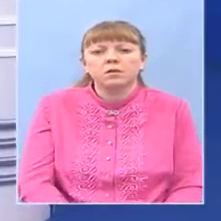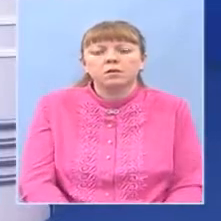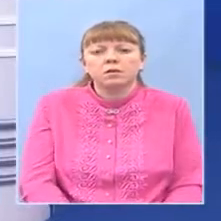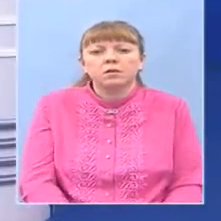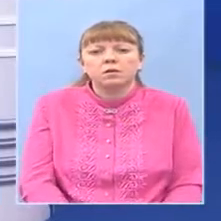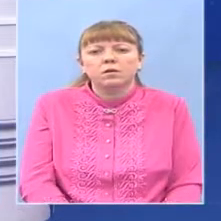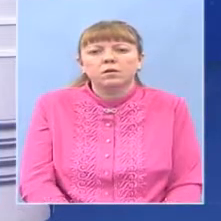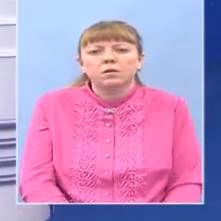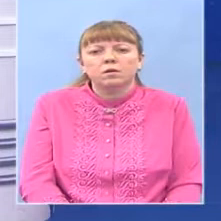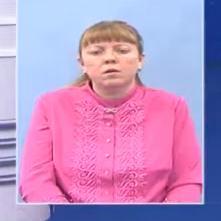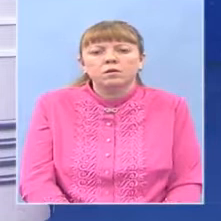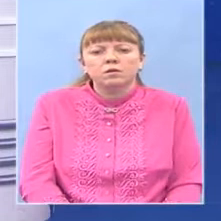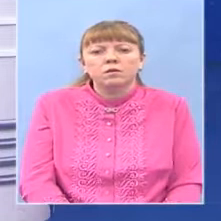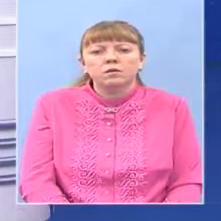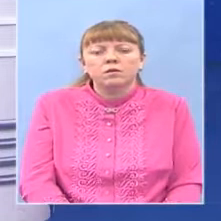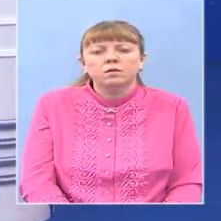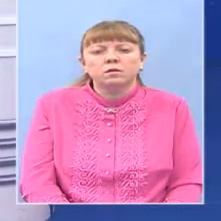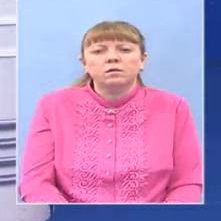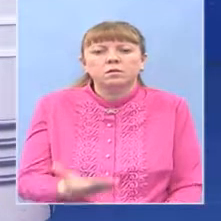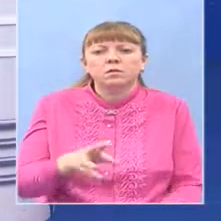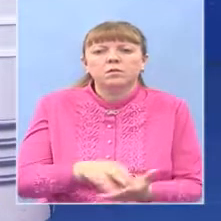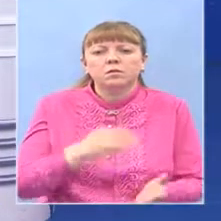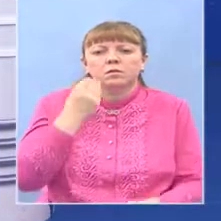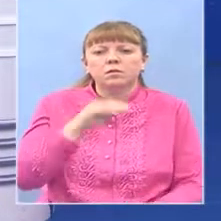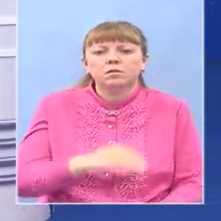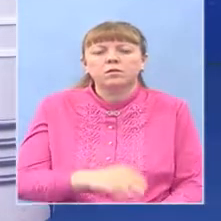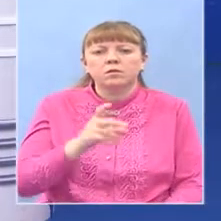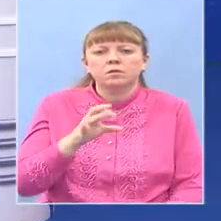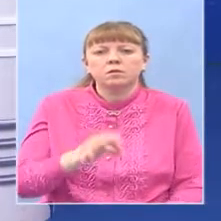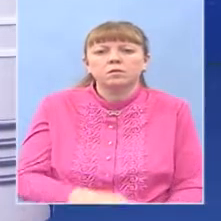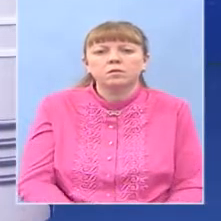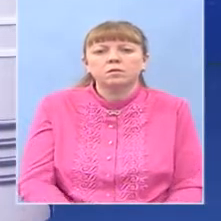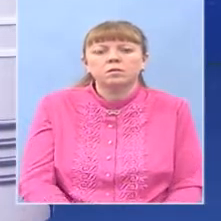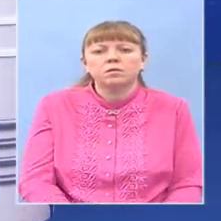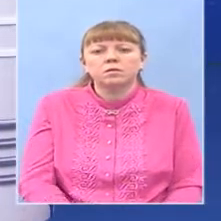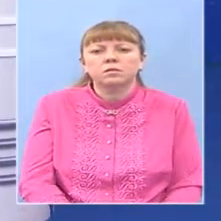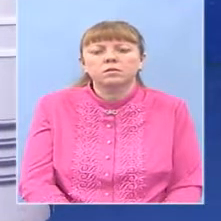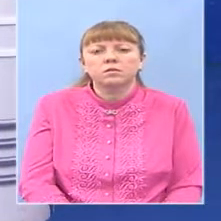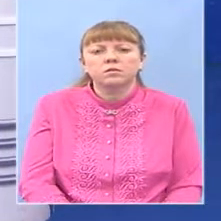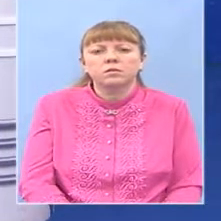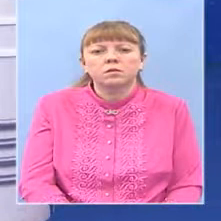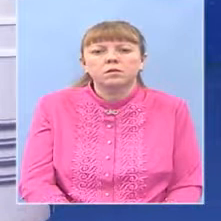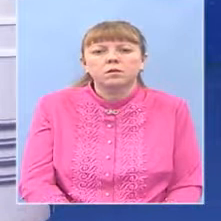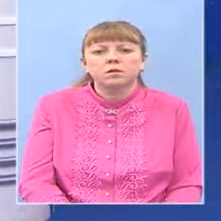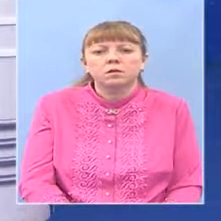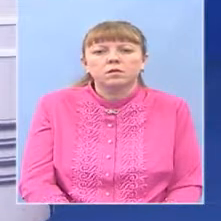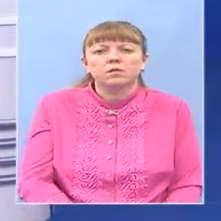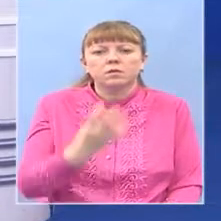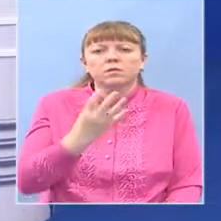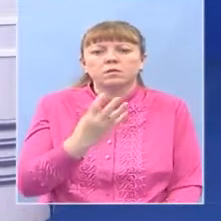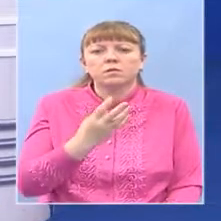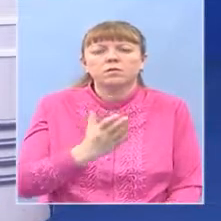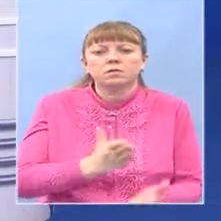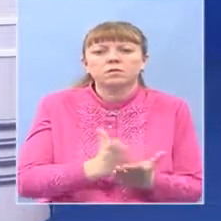вопросу нашего зрителя, какие есть примеры эффективных НПО? Ну, во-первых, по четырем направлениям, как я